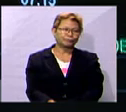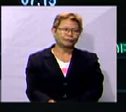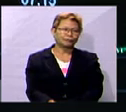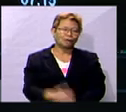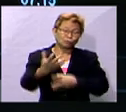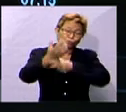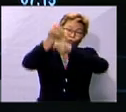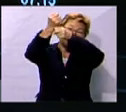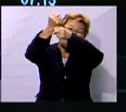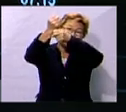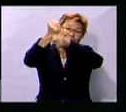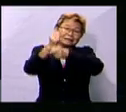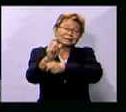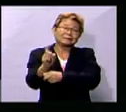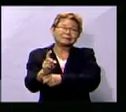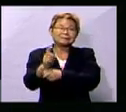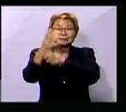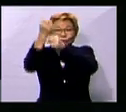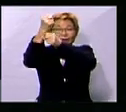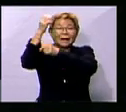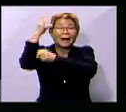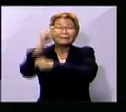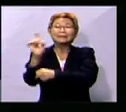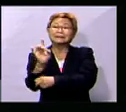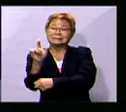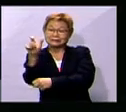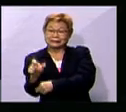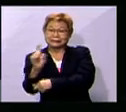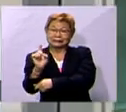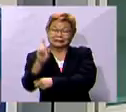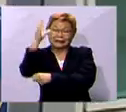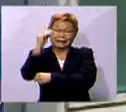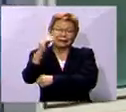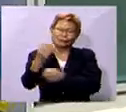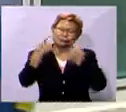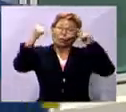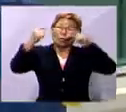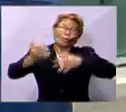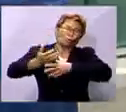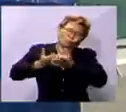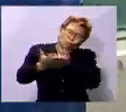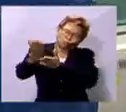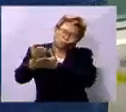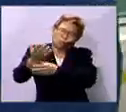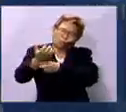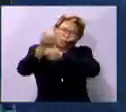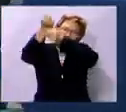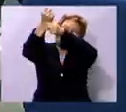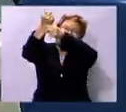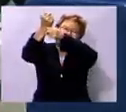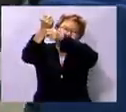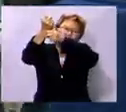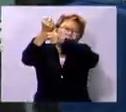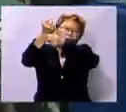Bagi juara singles lelaki Muhammad Sufi Rusli, dengan kejayaan berterusan semenjak muncul naib juara Piala Dunia di Australia